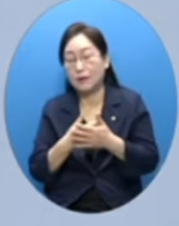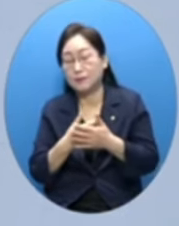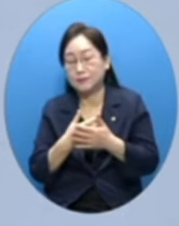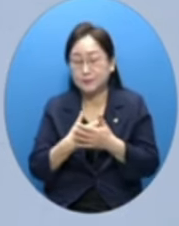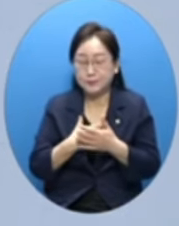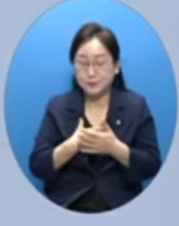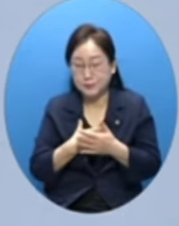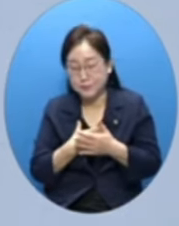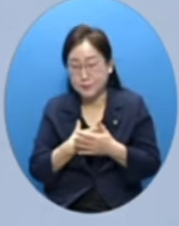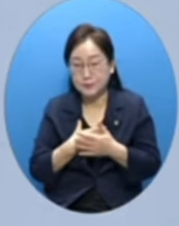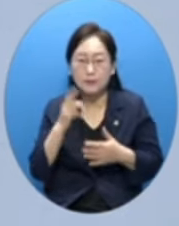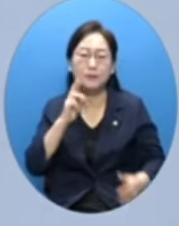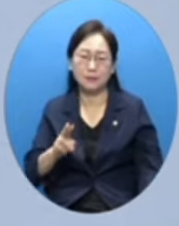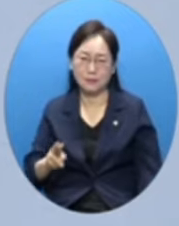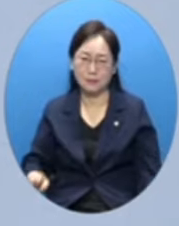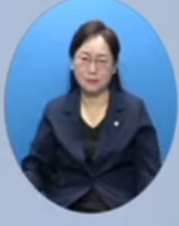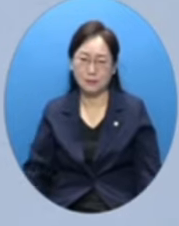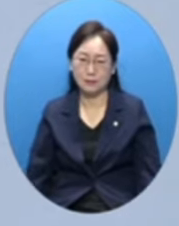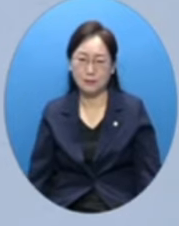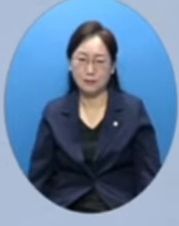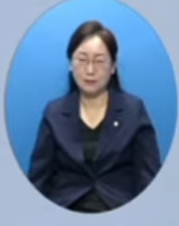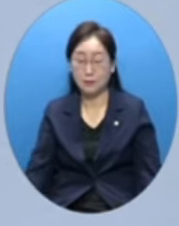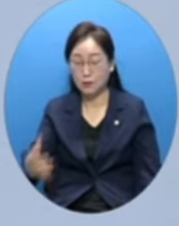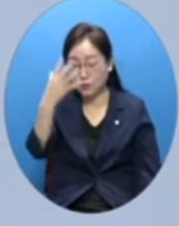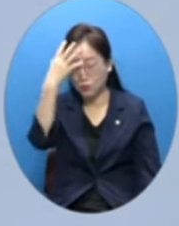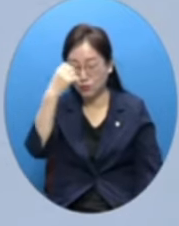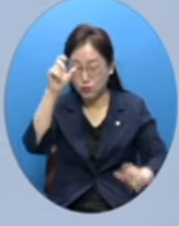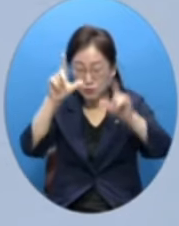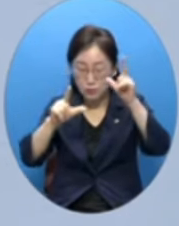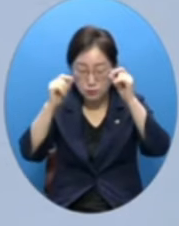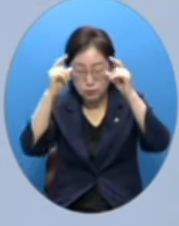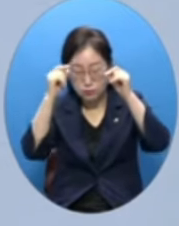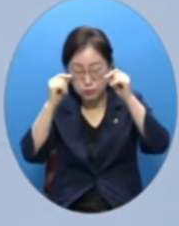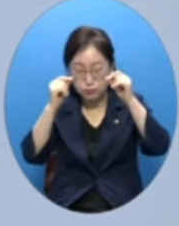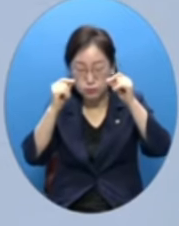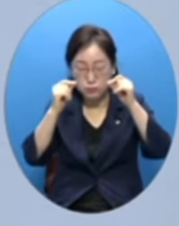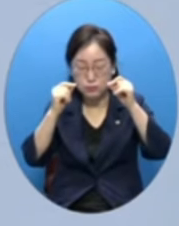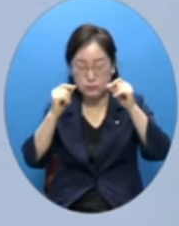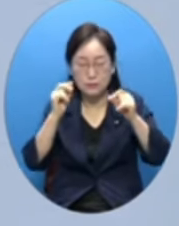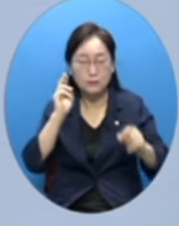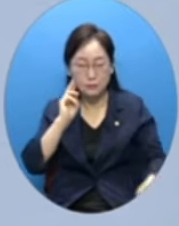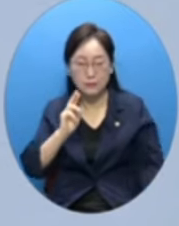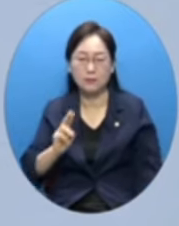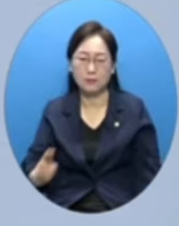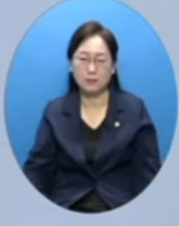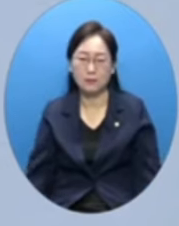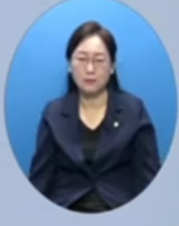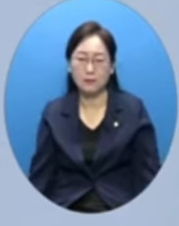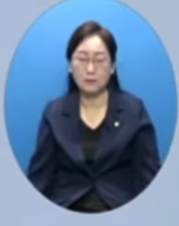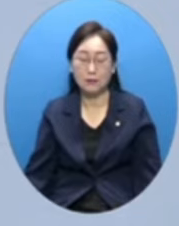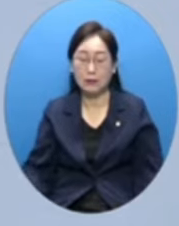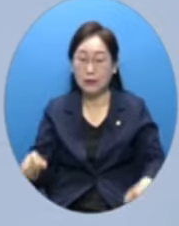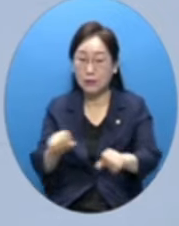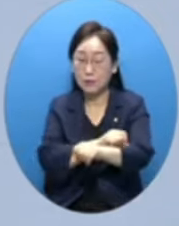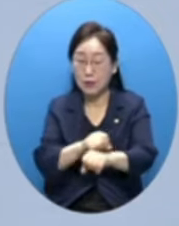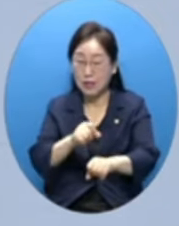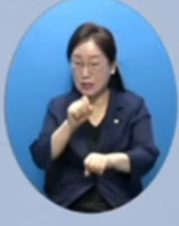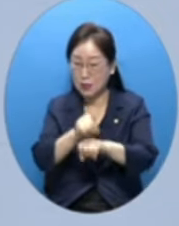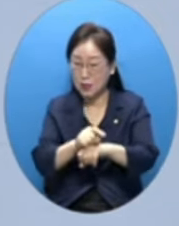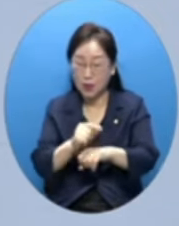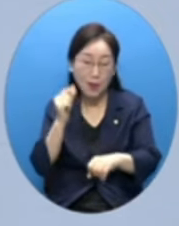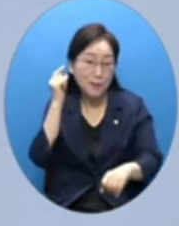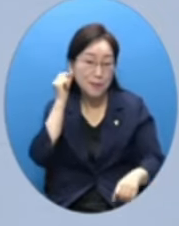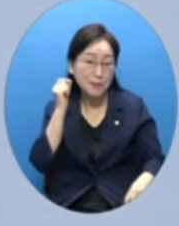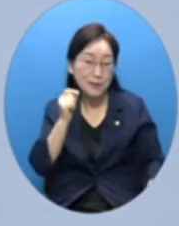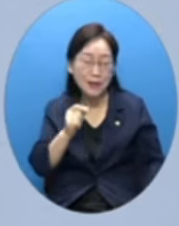살아가고 있습니다 우울증과 불면증에 시달리기 합니다 특별히 성이 사람들을 늘 조심해야